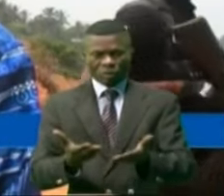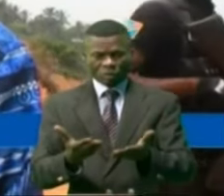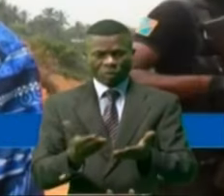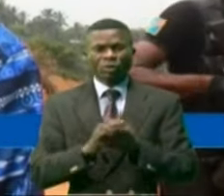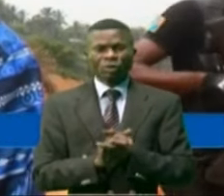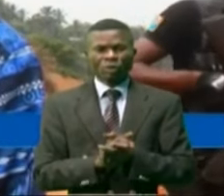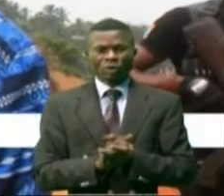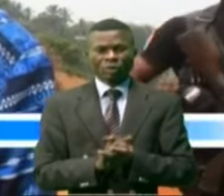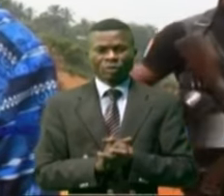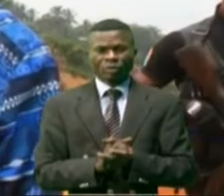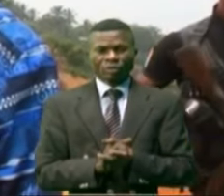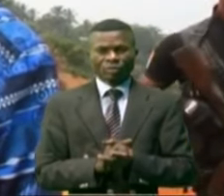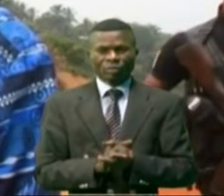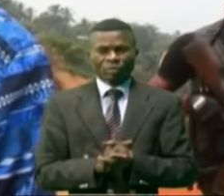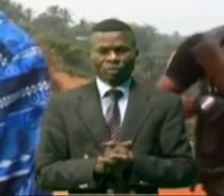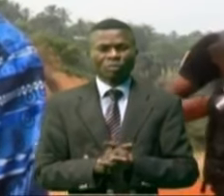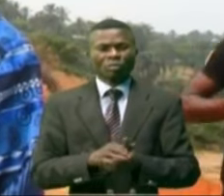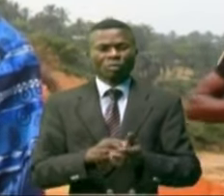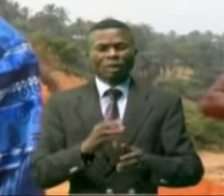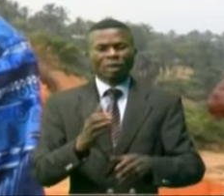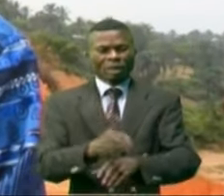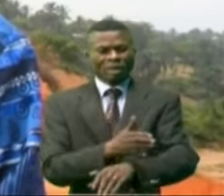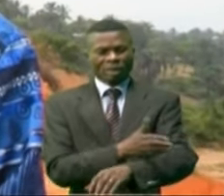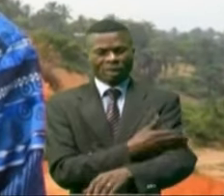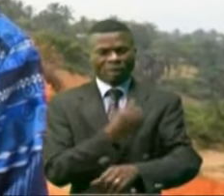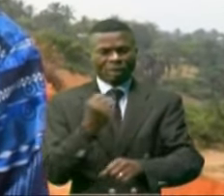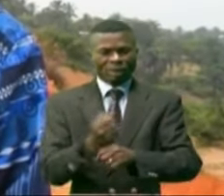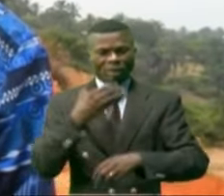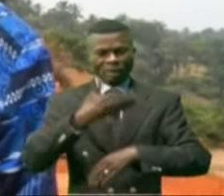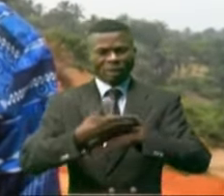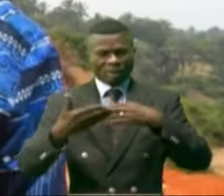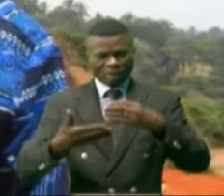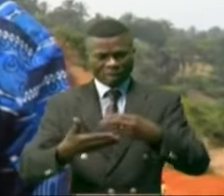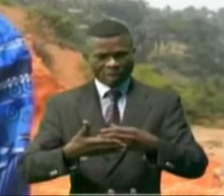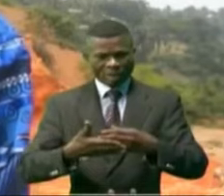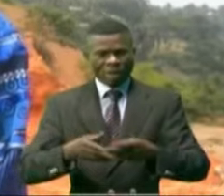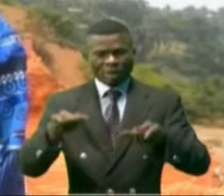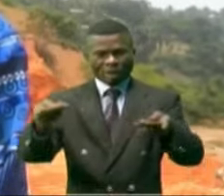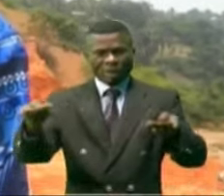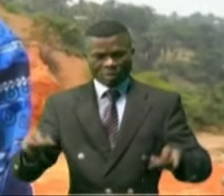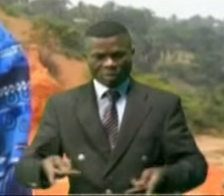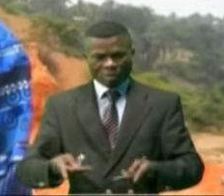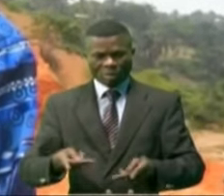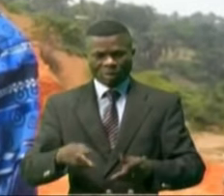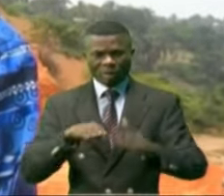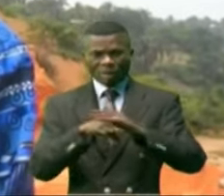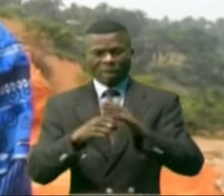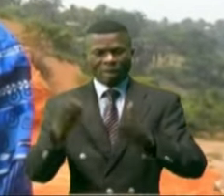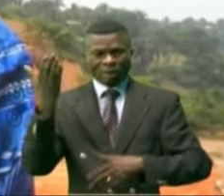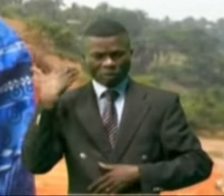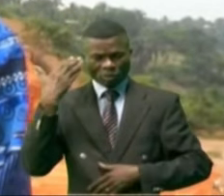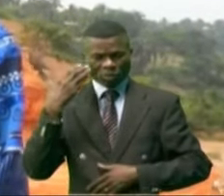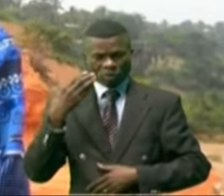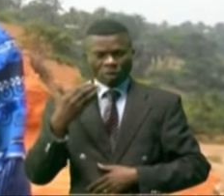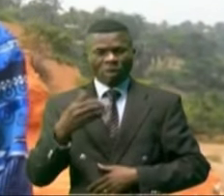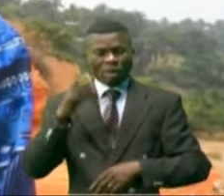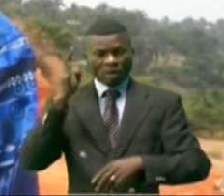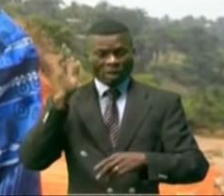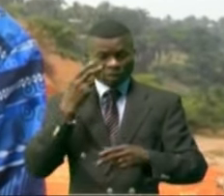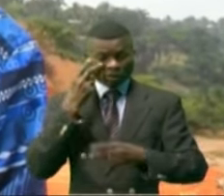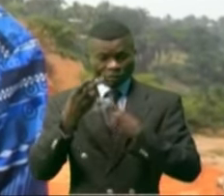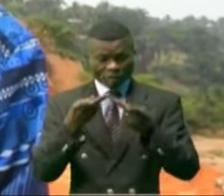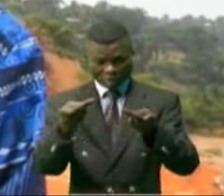a mené les travaux de construction du collecteur. Profiter de mon passage sur le